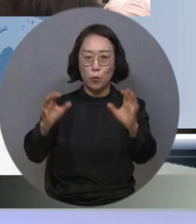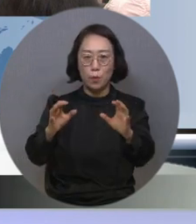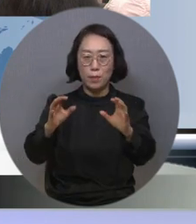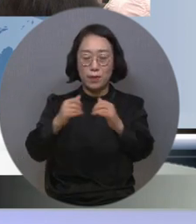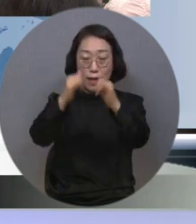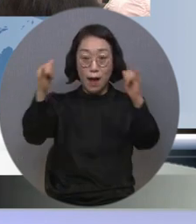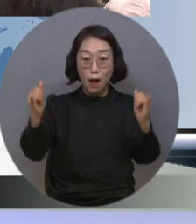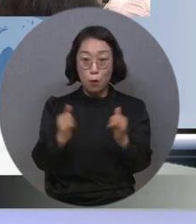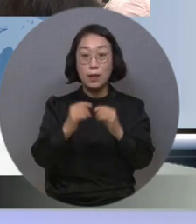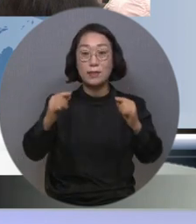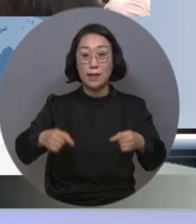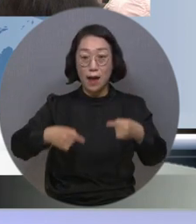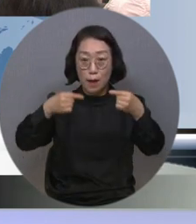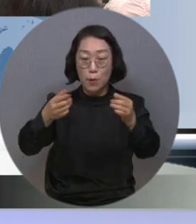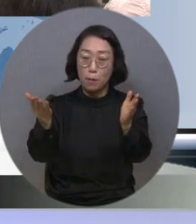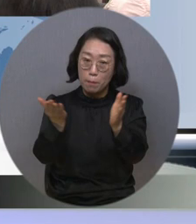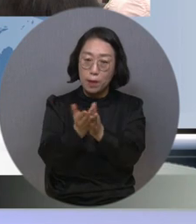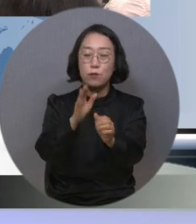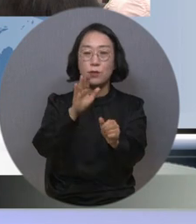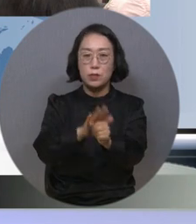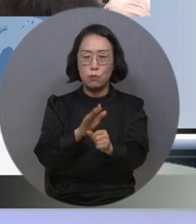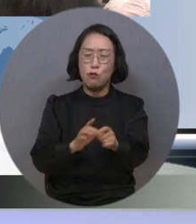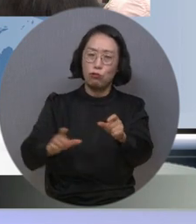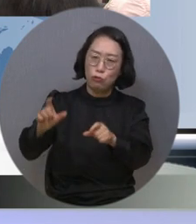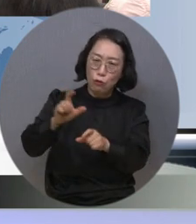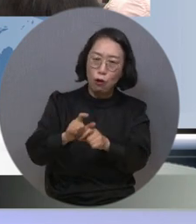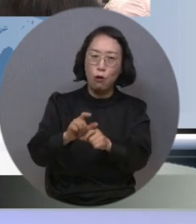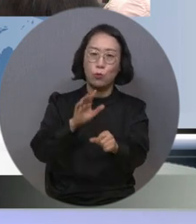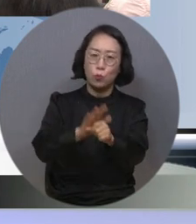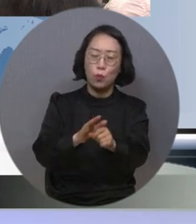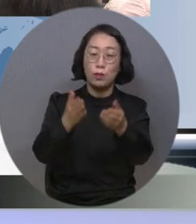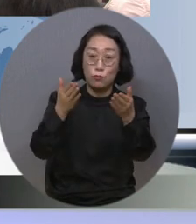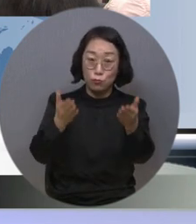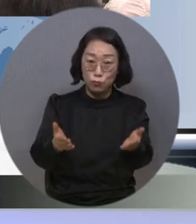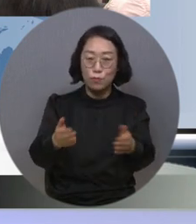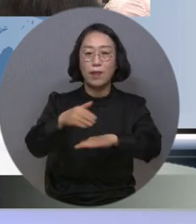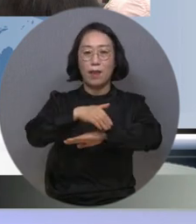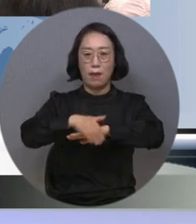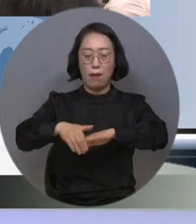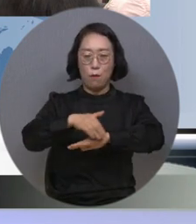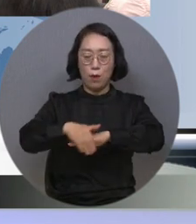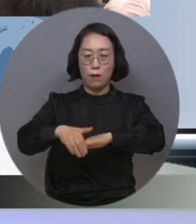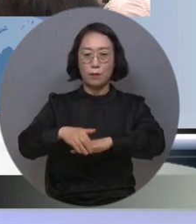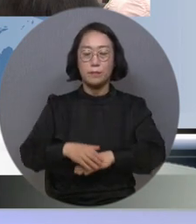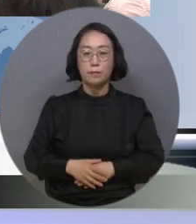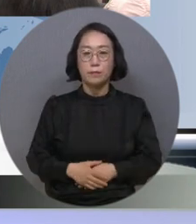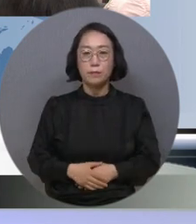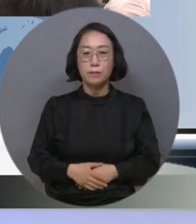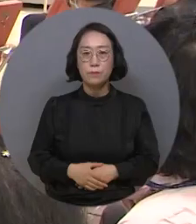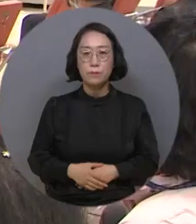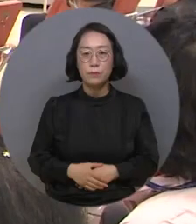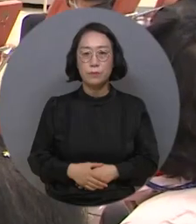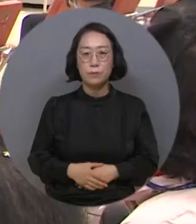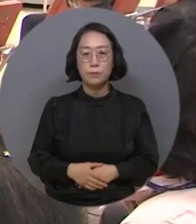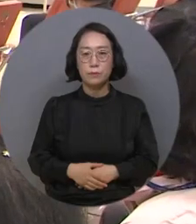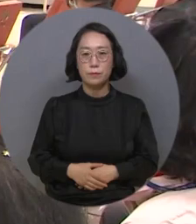참여와이 자립을 통한 맞춤형 지원을 적극적으로 추진한다는 계획입니다 황영재 기자입니다